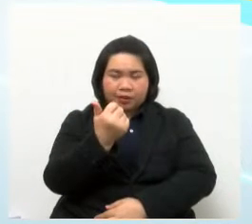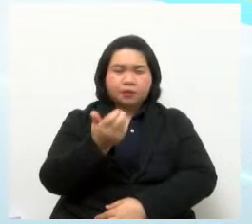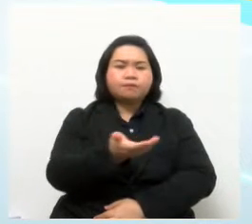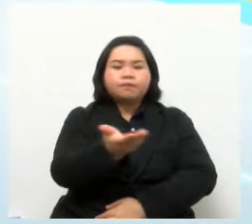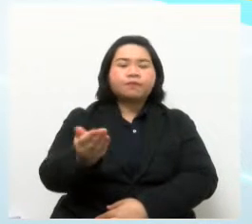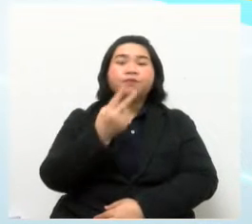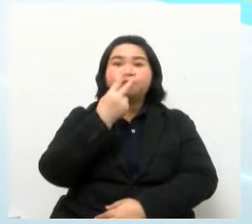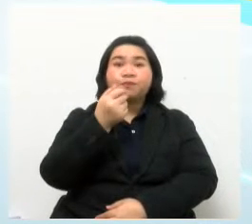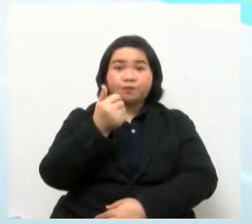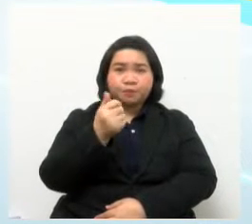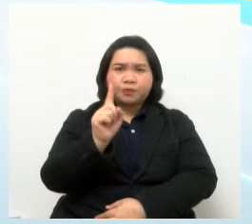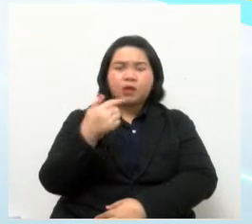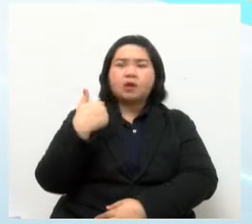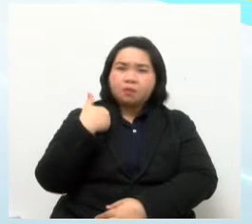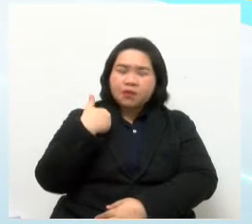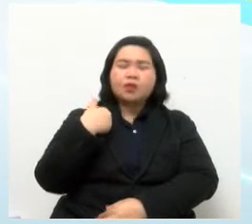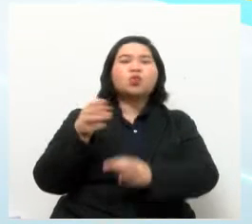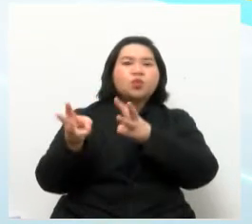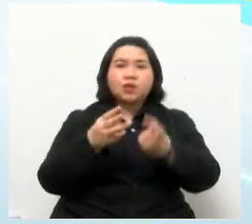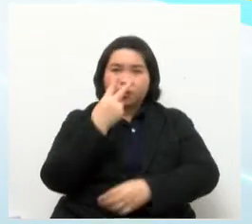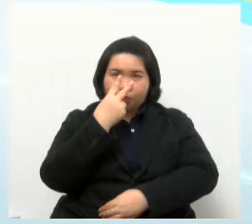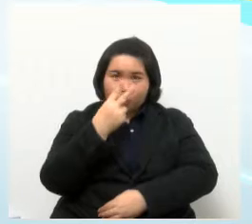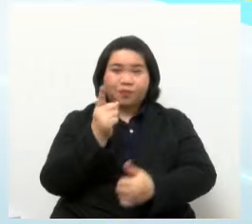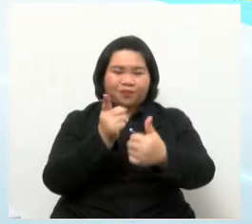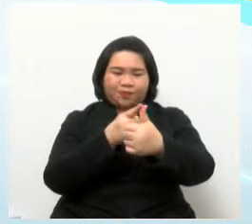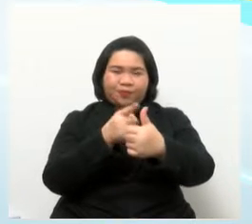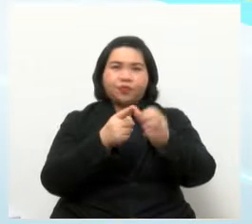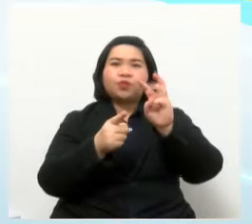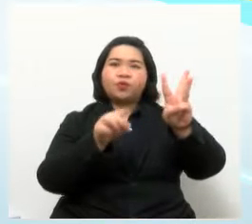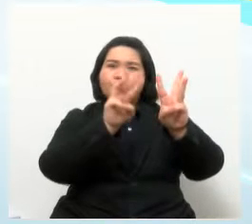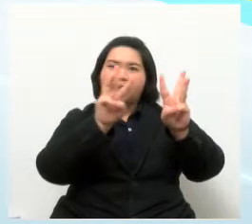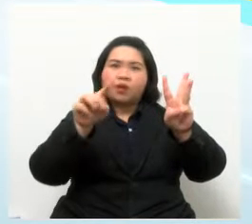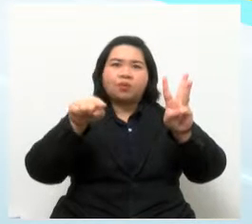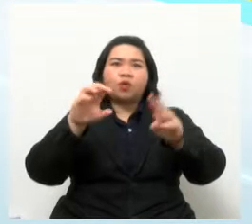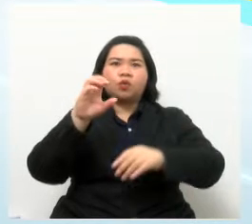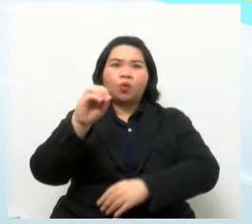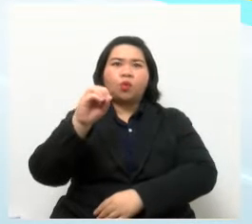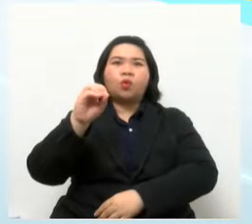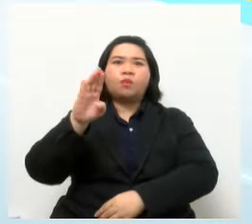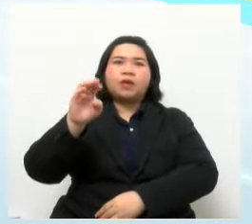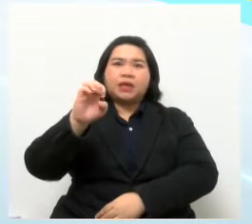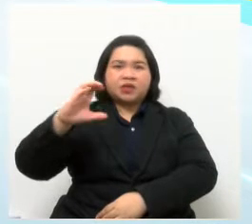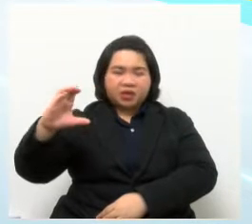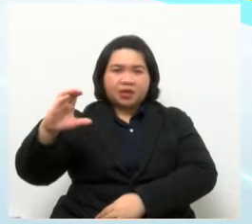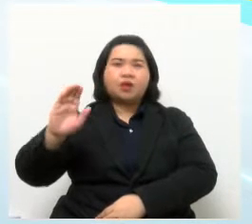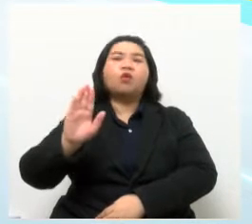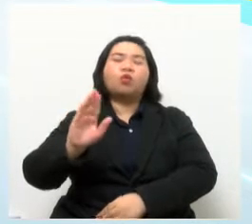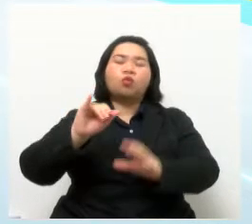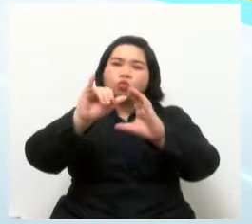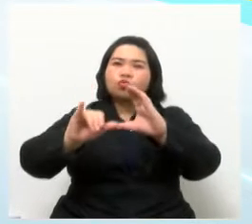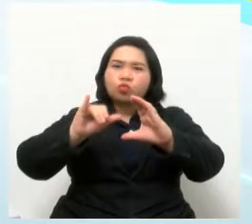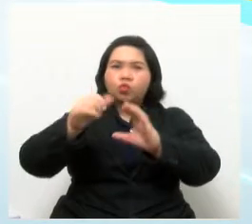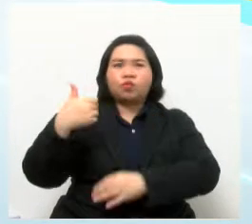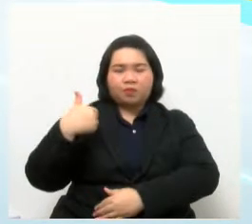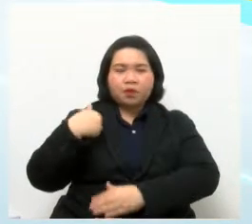มรายการของเราได้อีกหลากหลายช่องทางเลยไม่ว่าจะเป็นทาง www.obectv.tv ในช่องทางของ YouTube ช่อง Obic Channel